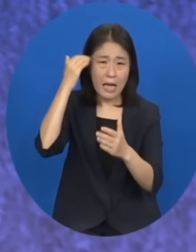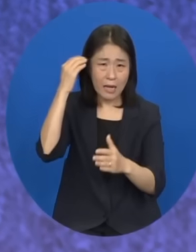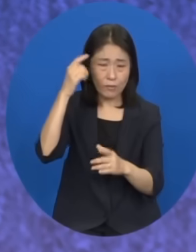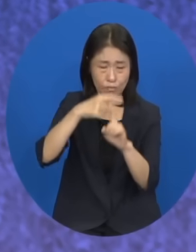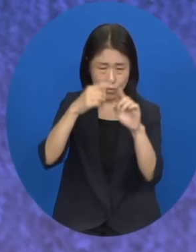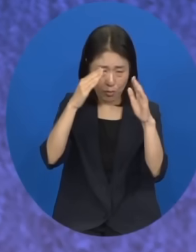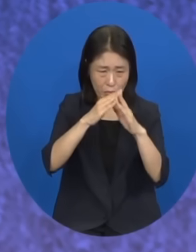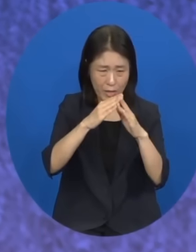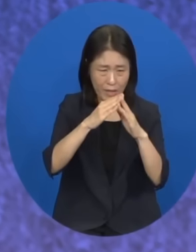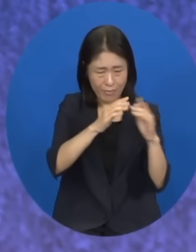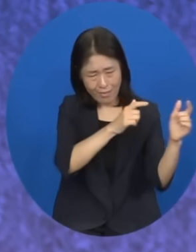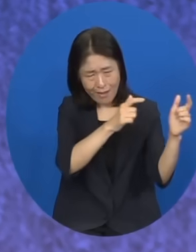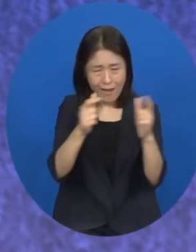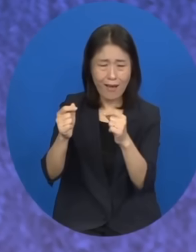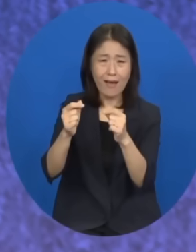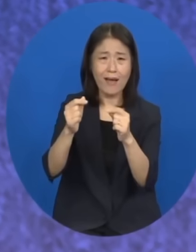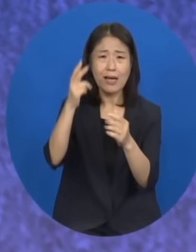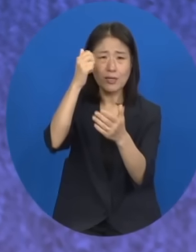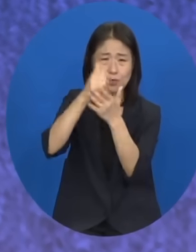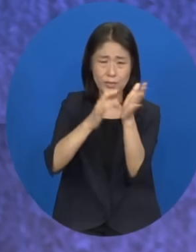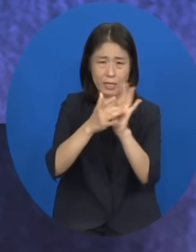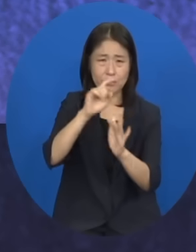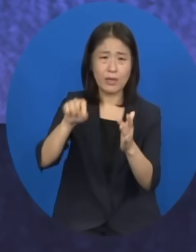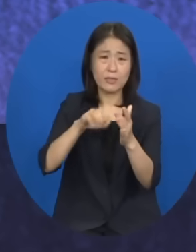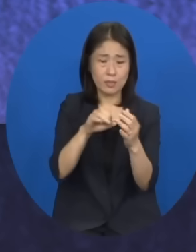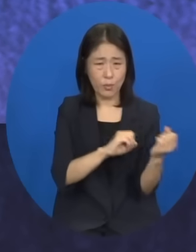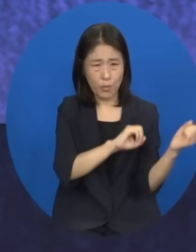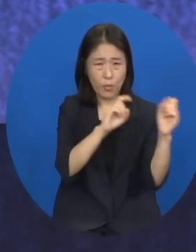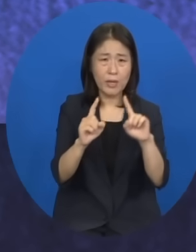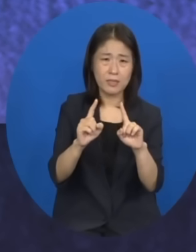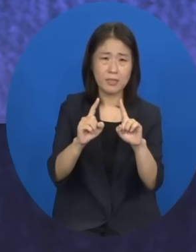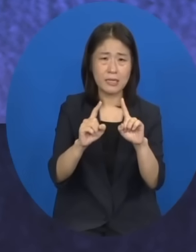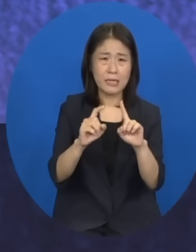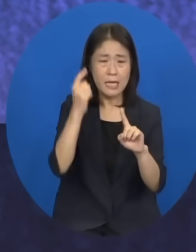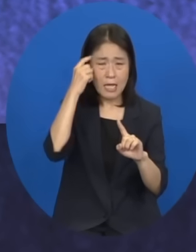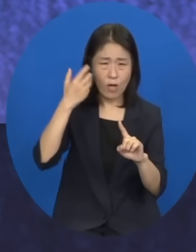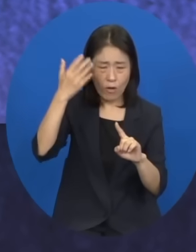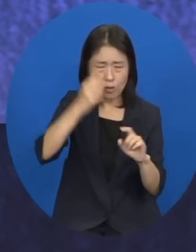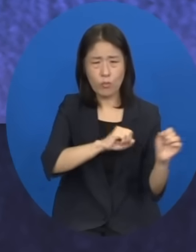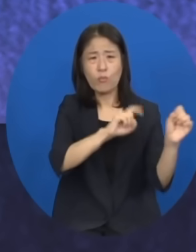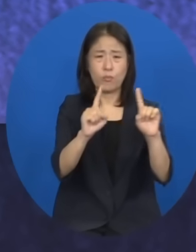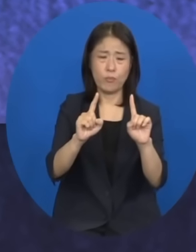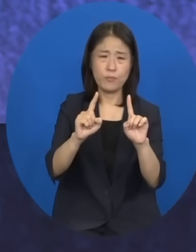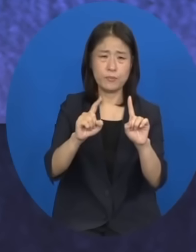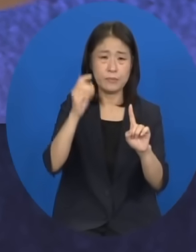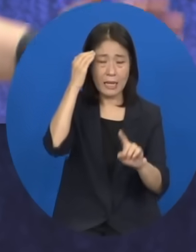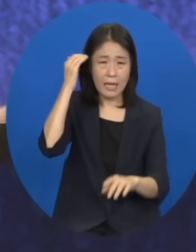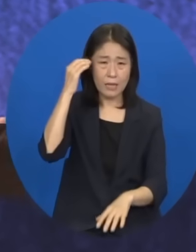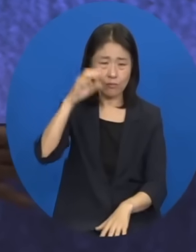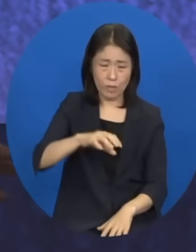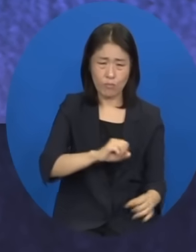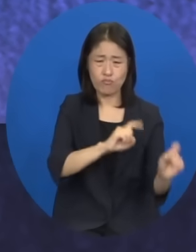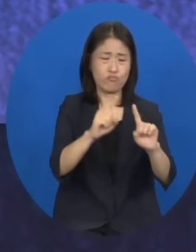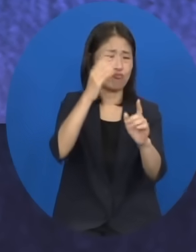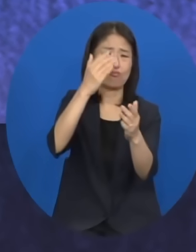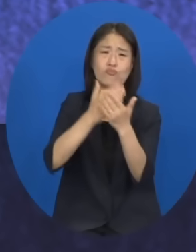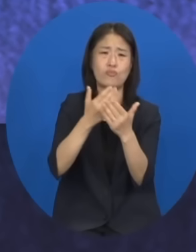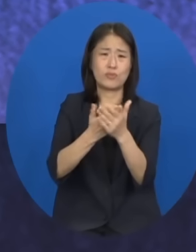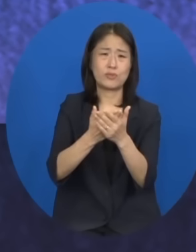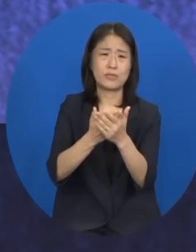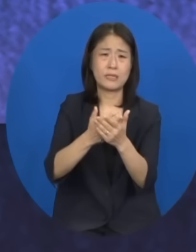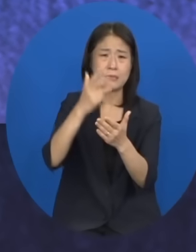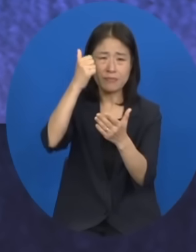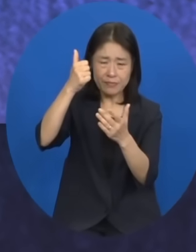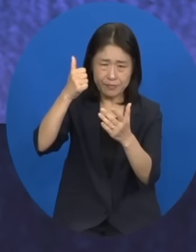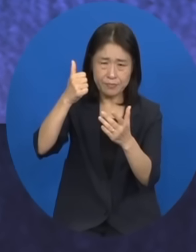모든 교회가 주 예수님 안에 다시 소생하는, 영적으로 다시 일어나는 역사가 이 땅에 일어나게 해주시옵소서. 우리